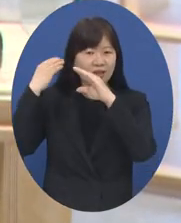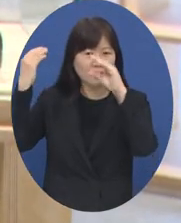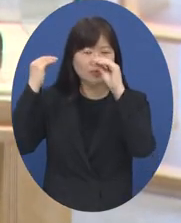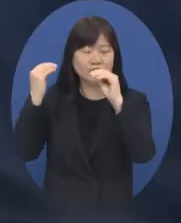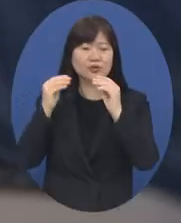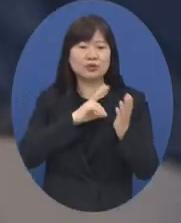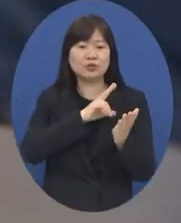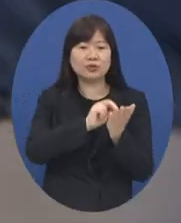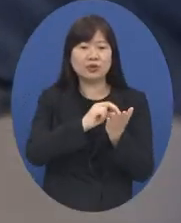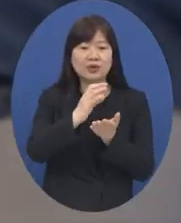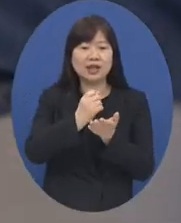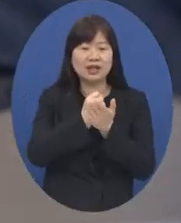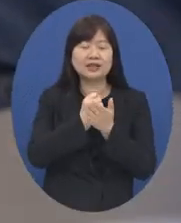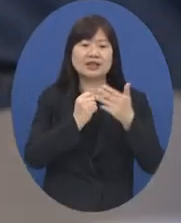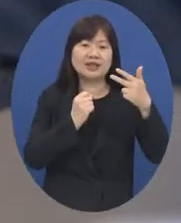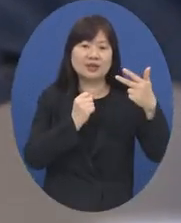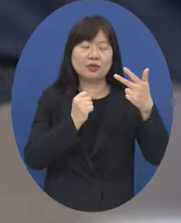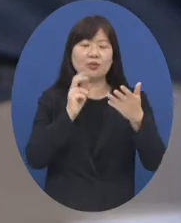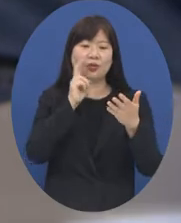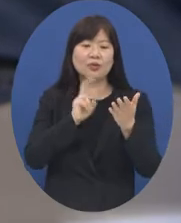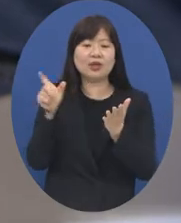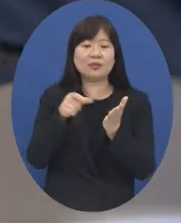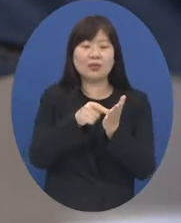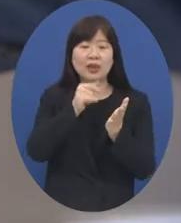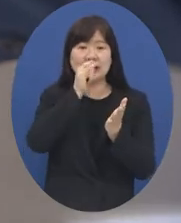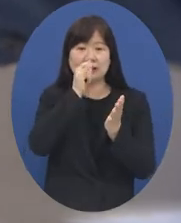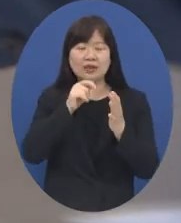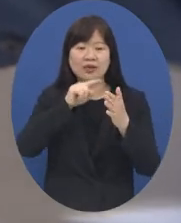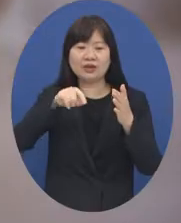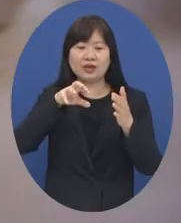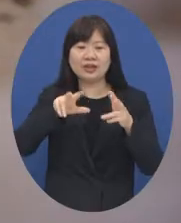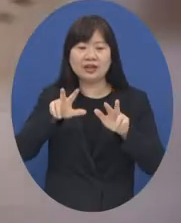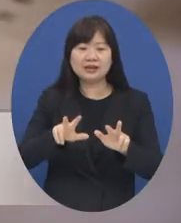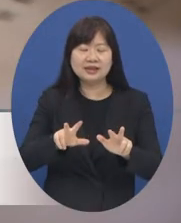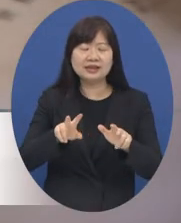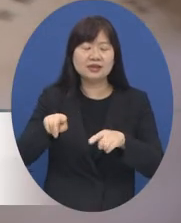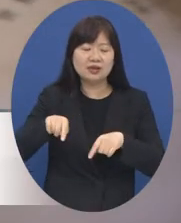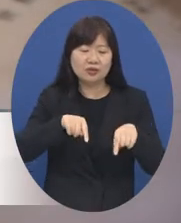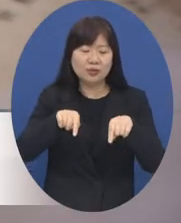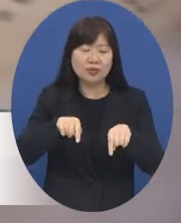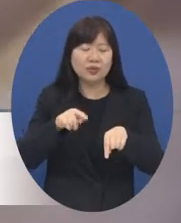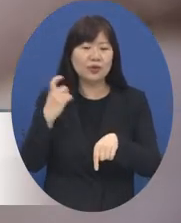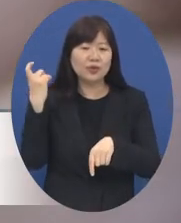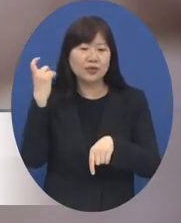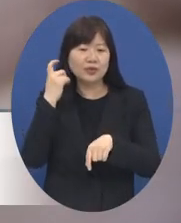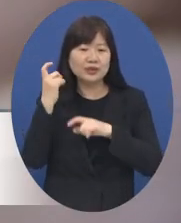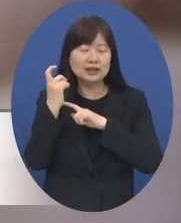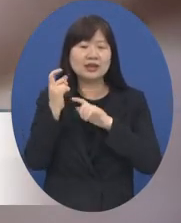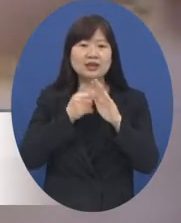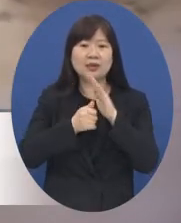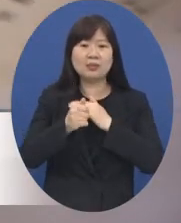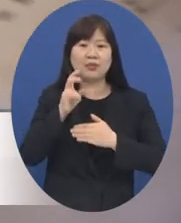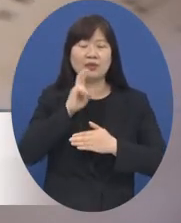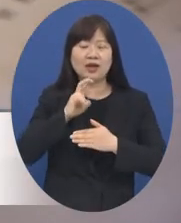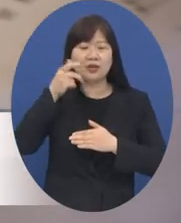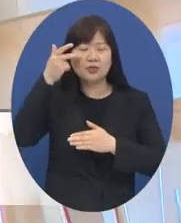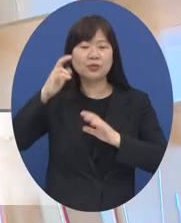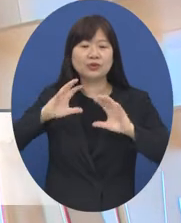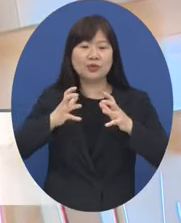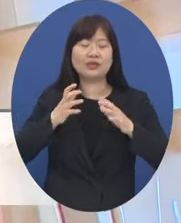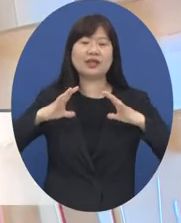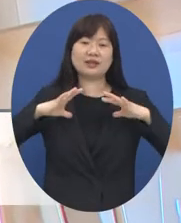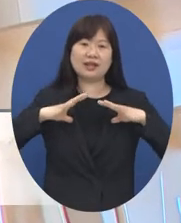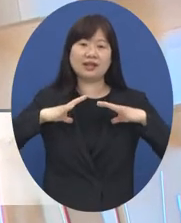포함해 총 7곡이 수록돼 있습니다. 그 중에서도 지금 흘러나오는 멜로디는 근화창가집의 대표곡인 조선의